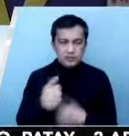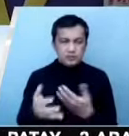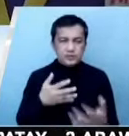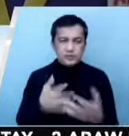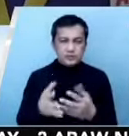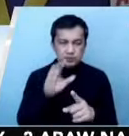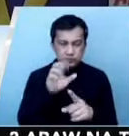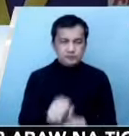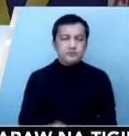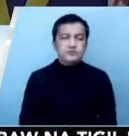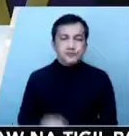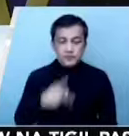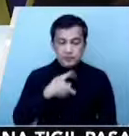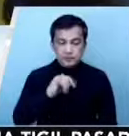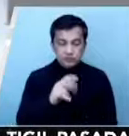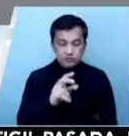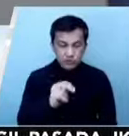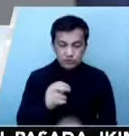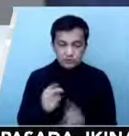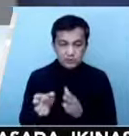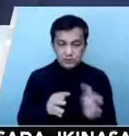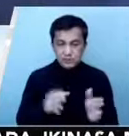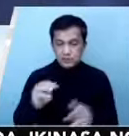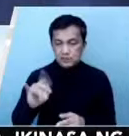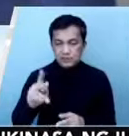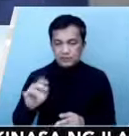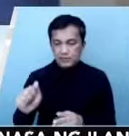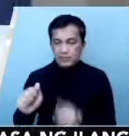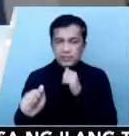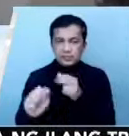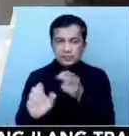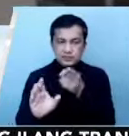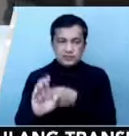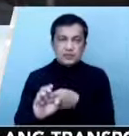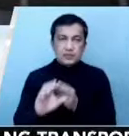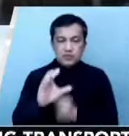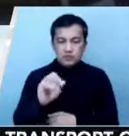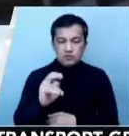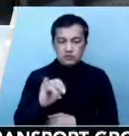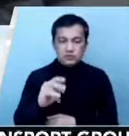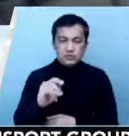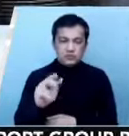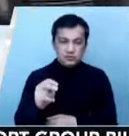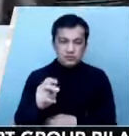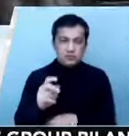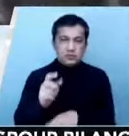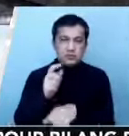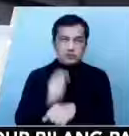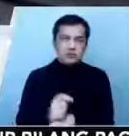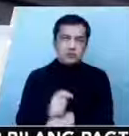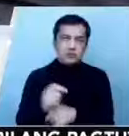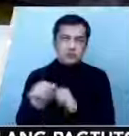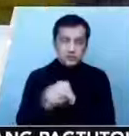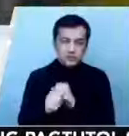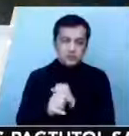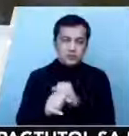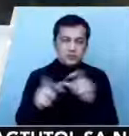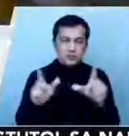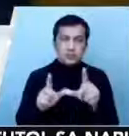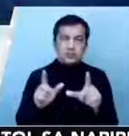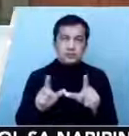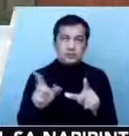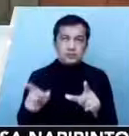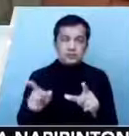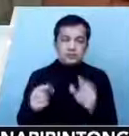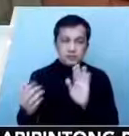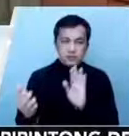sa Piston at Manibela, hindi na talaga sila sasali sa consolidation ng mga traditional na jeepney. Ang prangkisang hawak nila ang iharap nila na